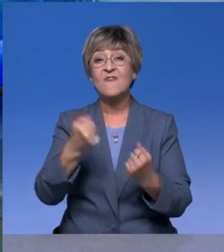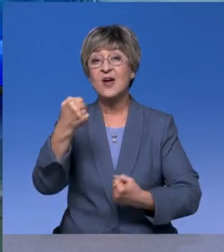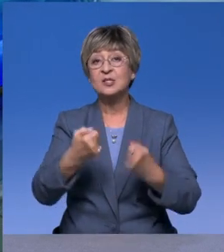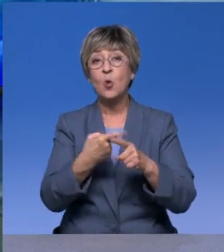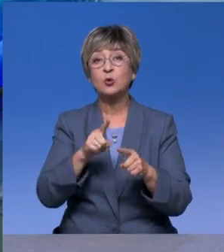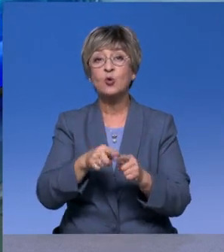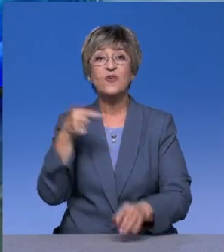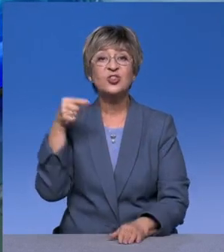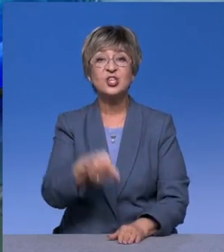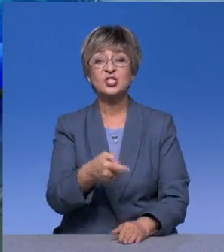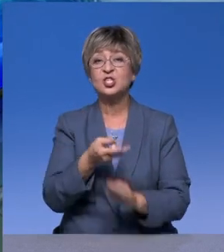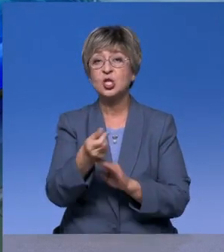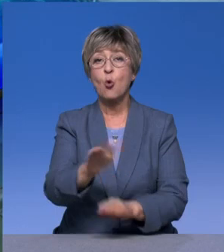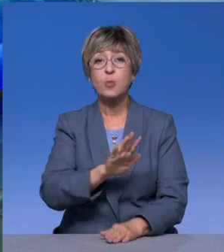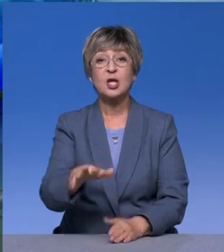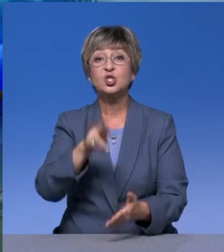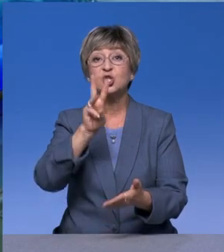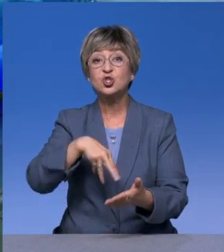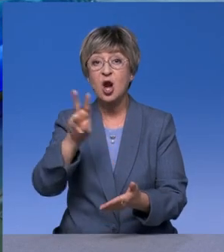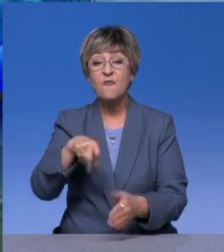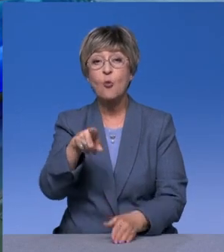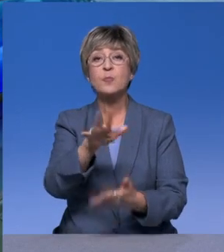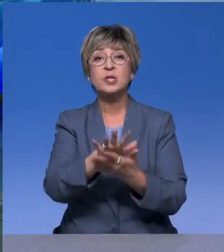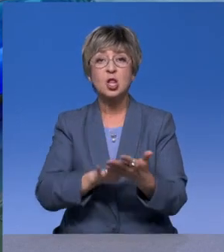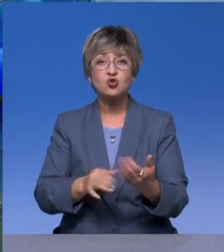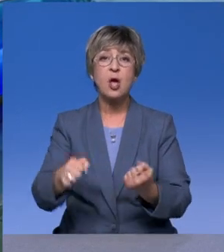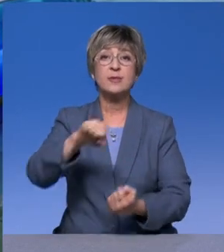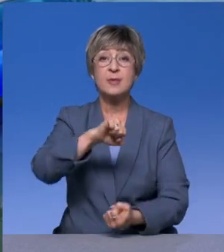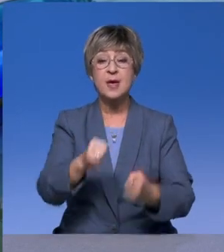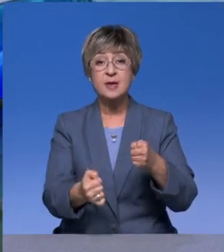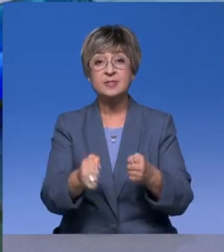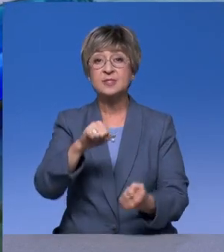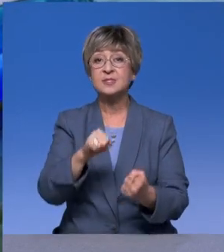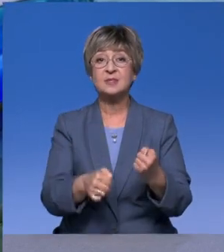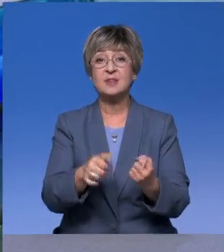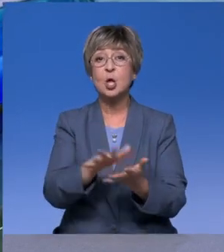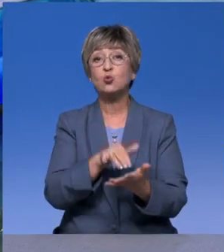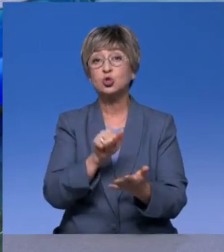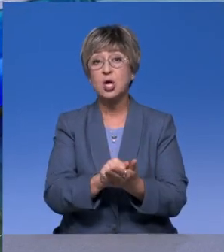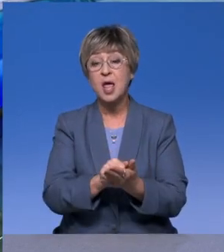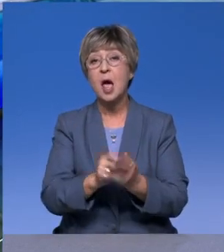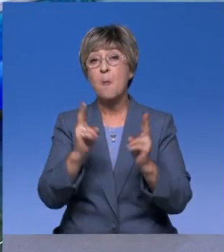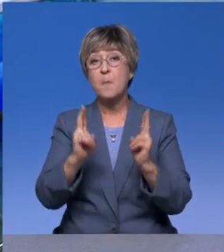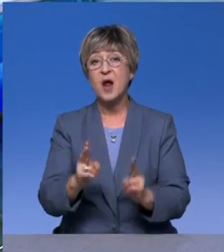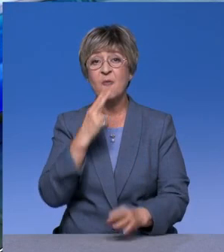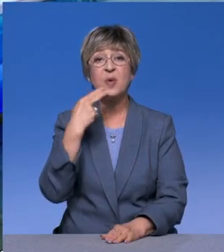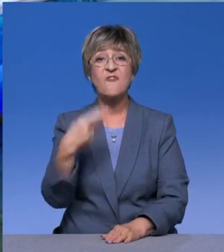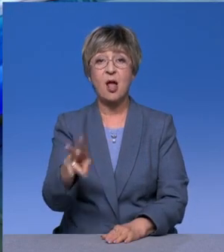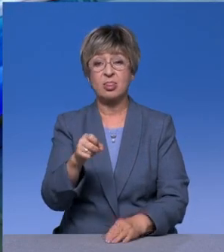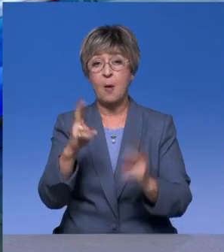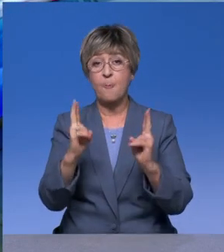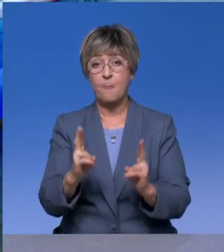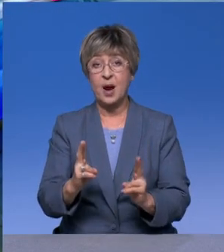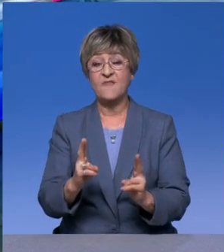штрафов неоплаченных, он продолжает ездить. Очевидно, что ездит не по правилам и вообще чихать на них хотел. Вот с такими что делать?